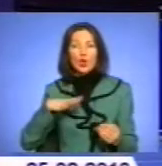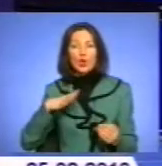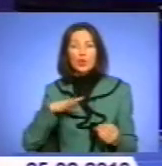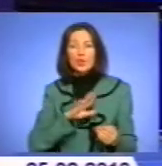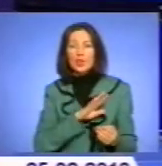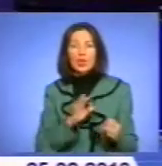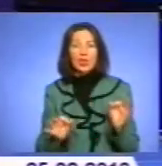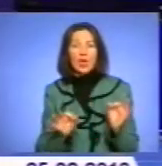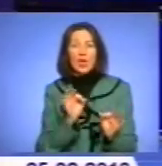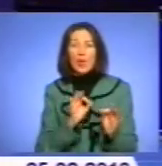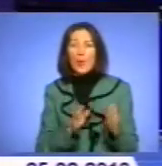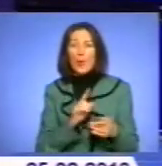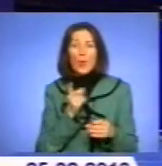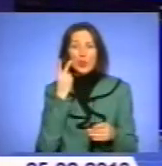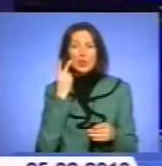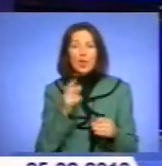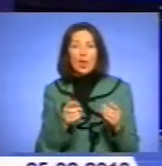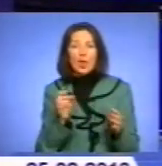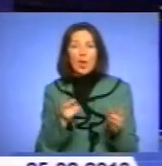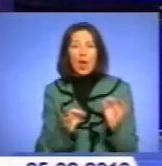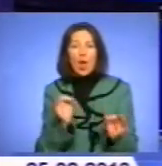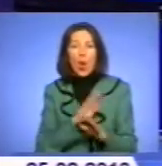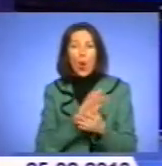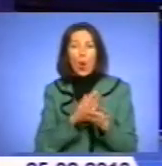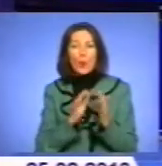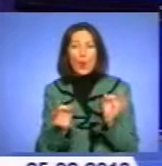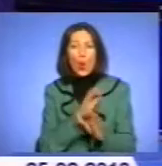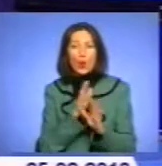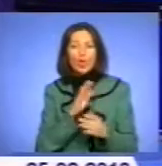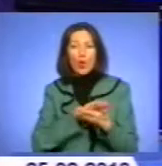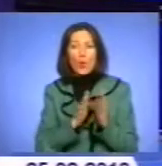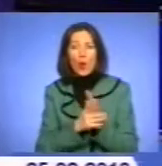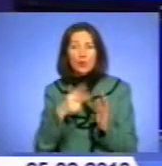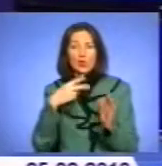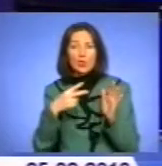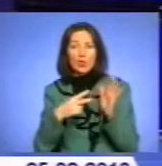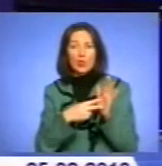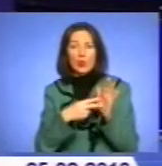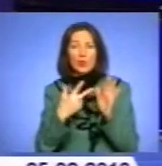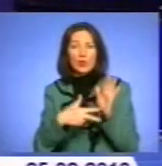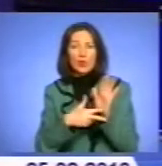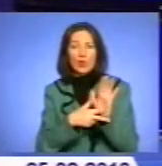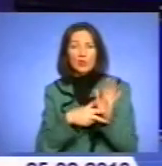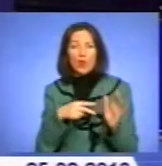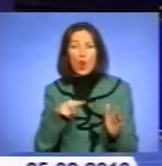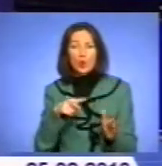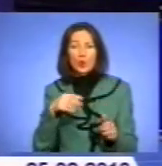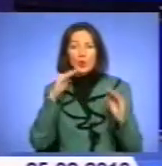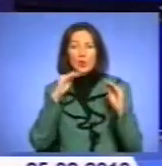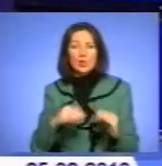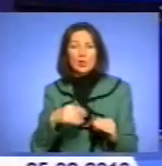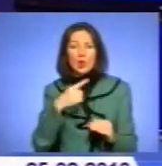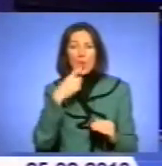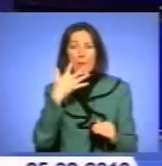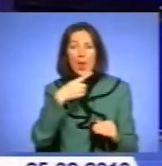нестабільні погодні умови. 27-28 лютого температура повітря знизиться до 5-11 градусів морозу вночі